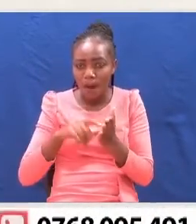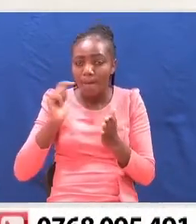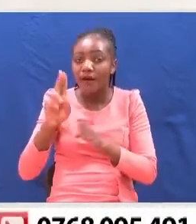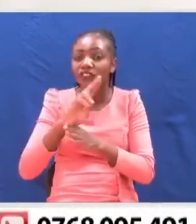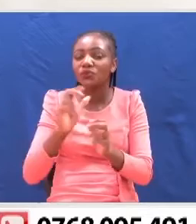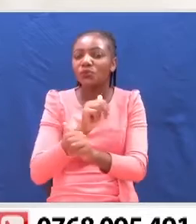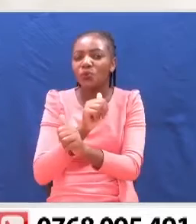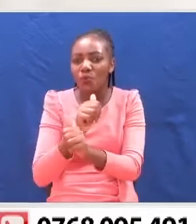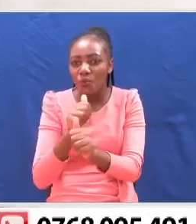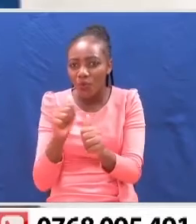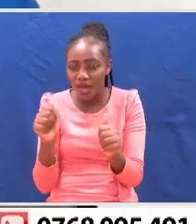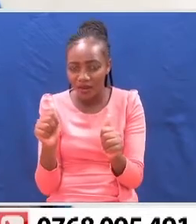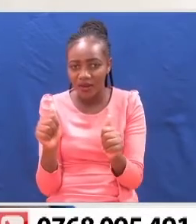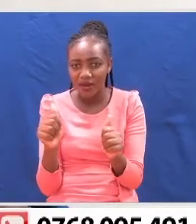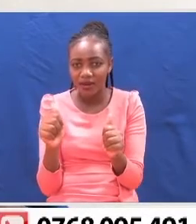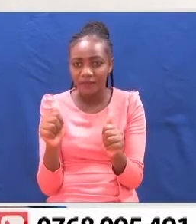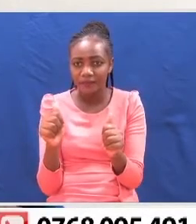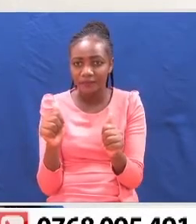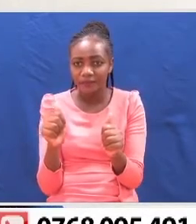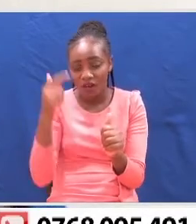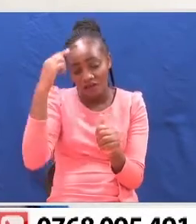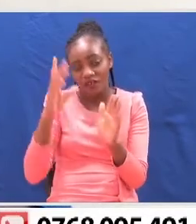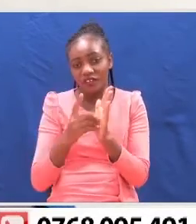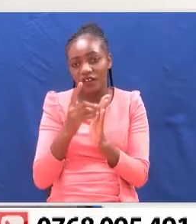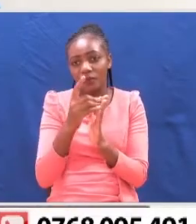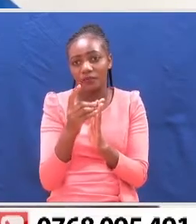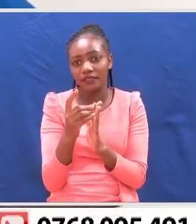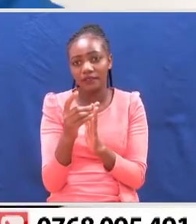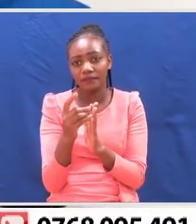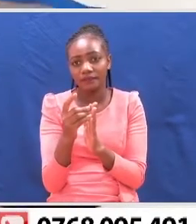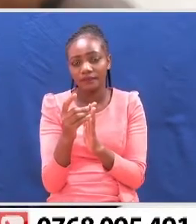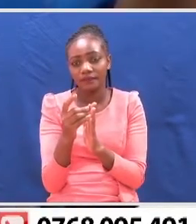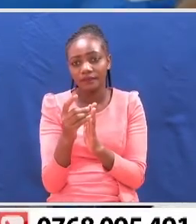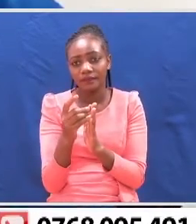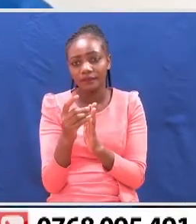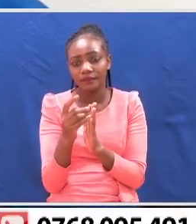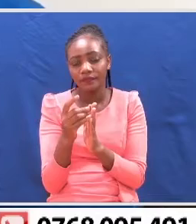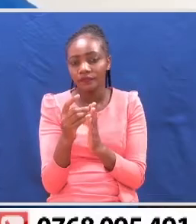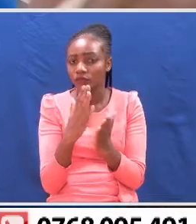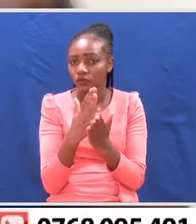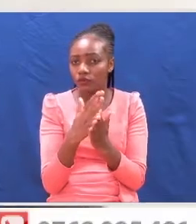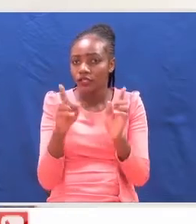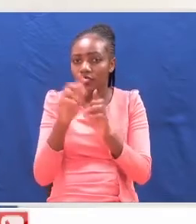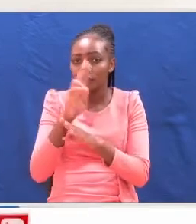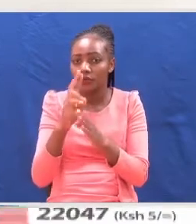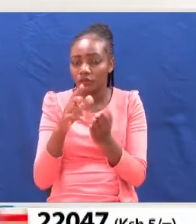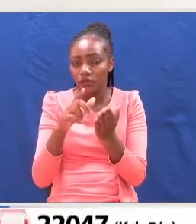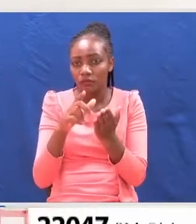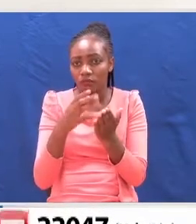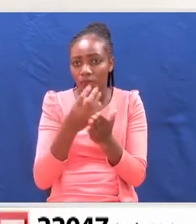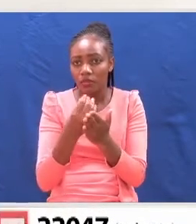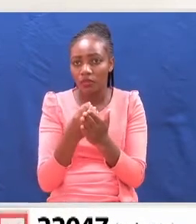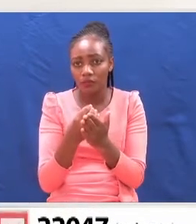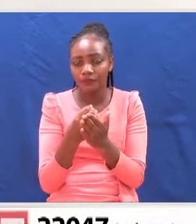kufanya kazi ambayo ni development, yani ya kuendelesha inji. Sababu najua hatukopi kulipa mishahara ama hatukopi kufanya